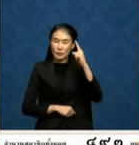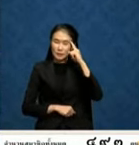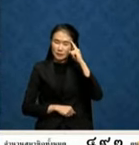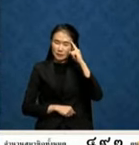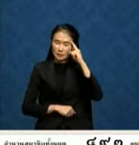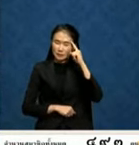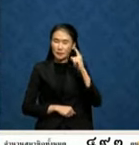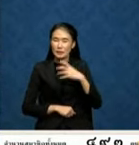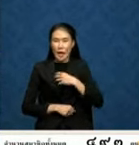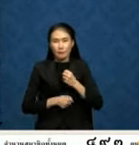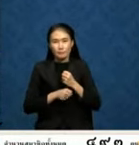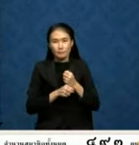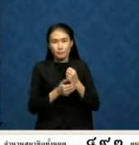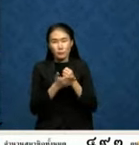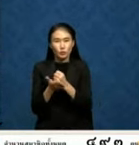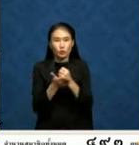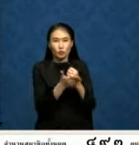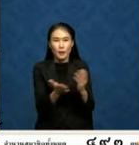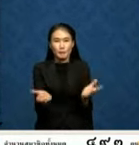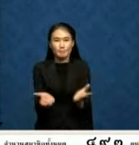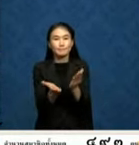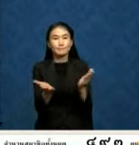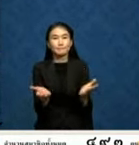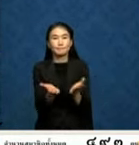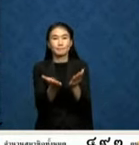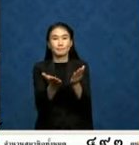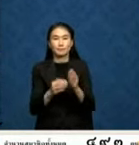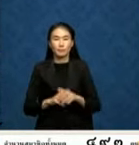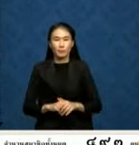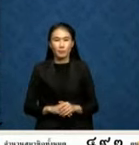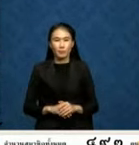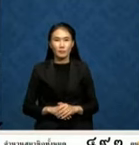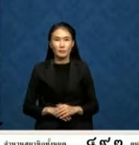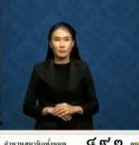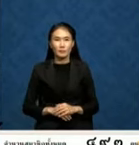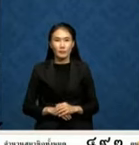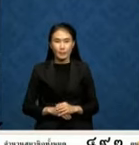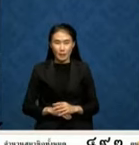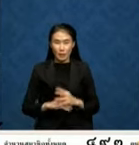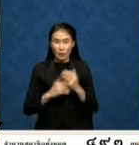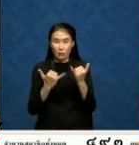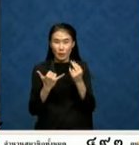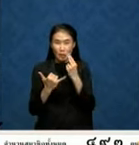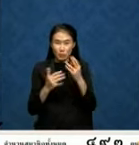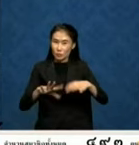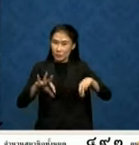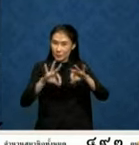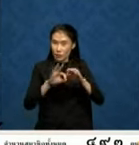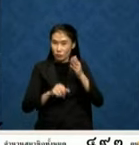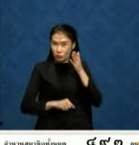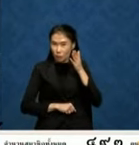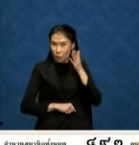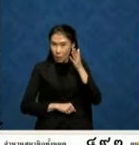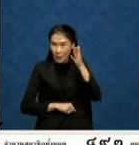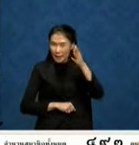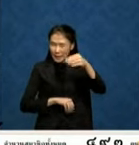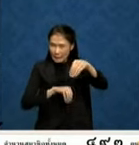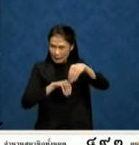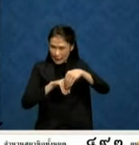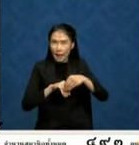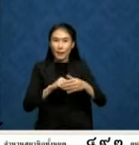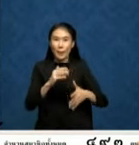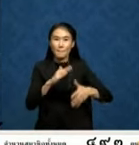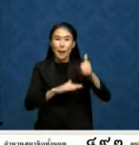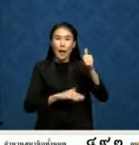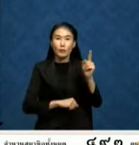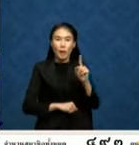เราพยายามที่จะผลักดันให้เกิดขึ้นนะครับซึ่งโอกาสที่เราจะเห็นความสำเร็จในอนาคตอันใกล้ก็คือระบ